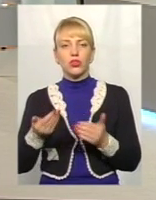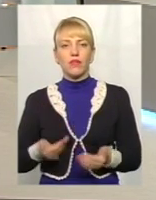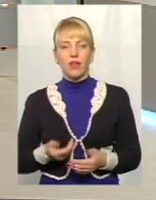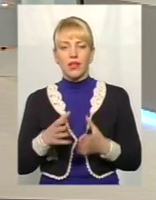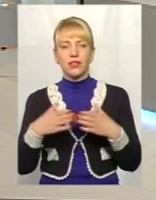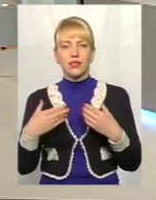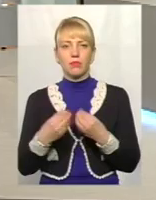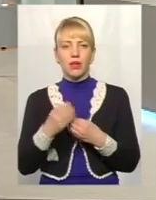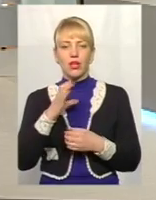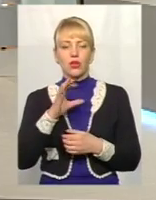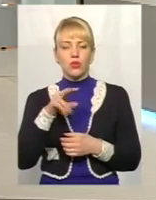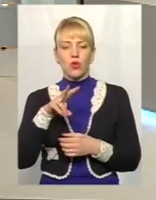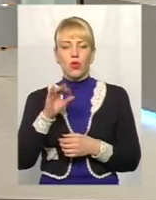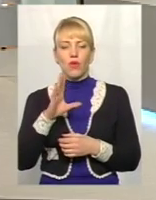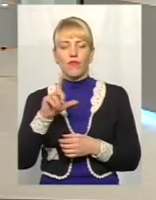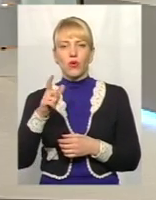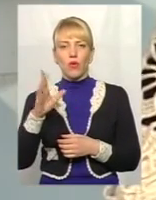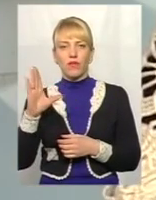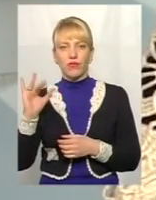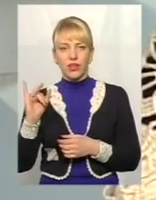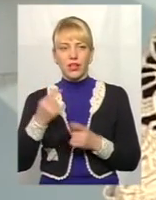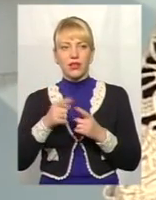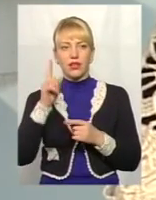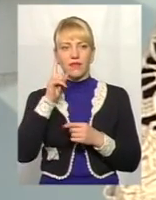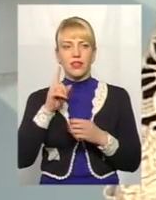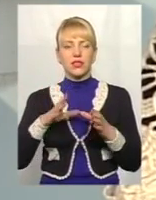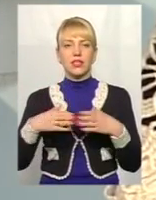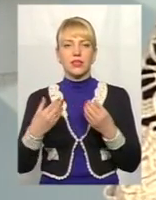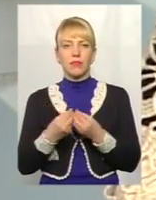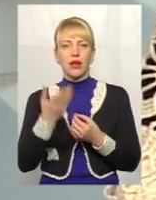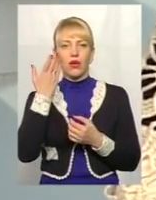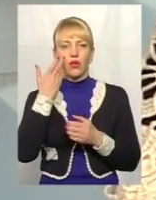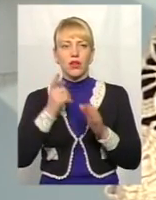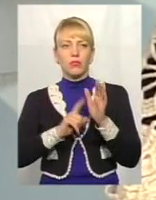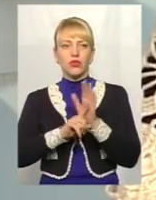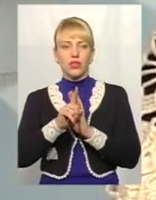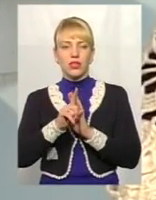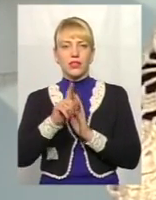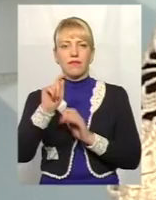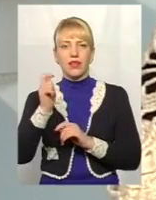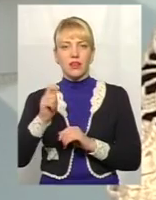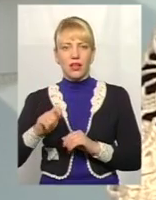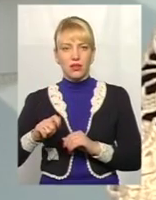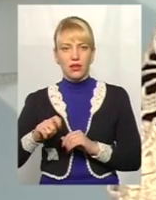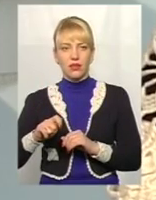сім'я Соловйових, єврейська сім'я. І коли почалася війна,